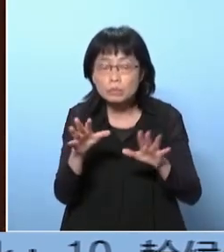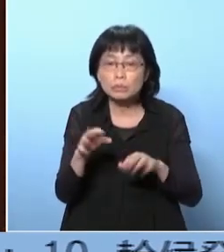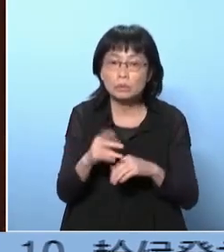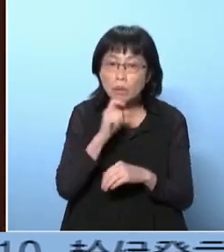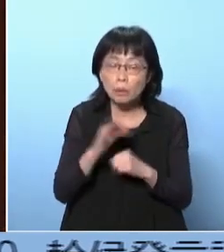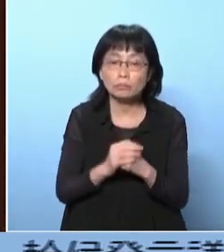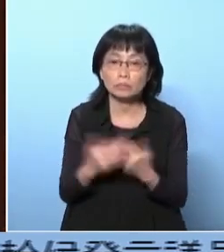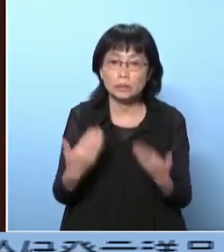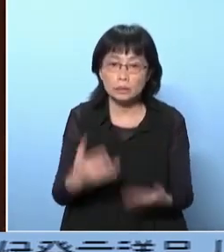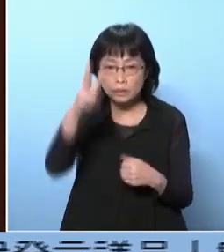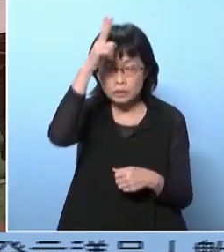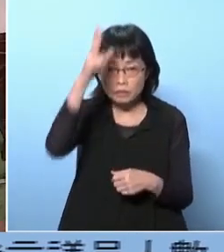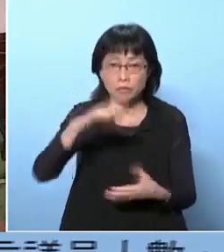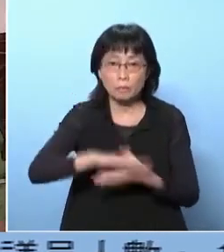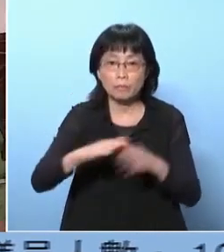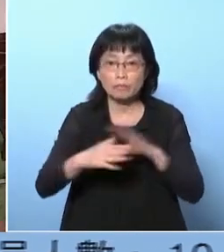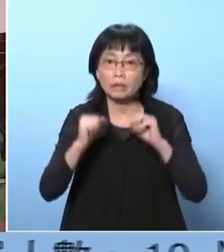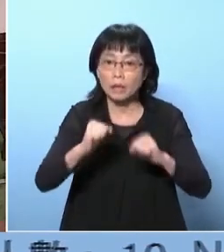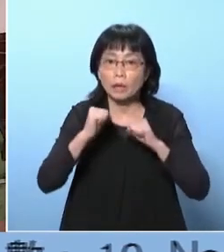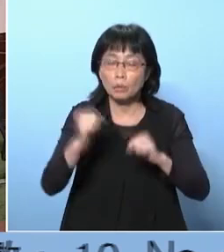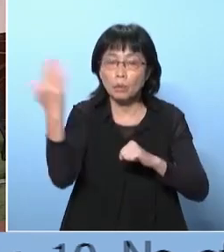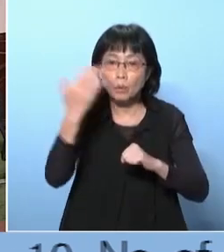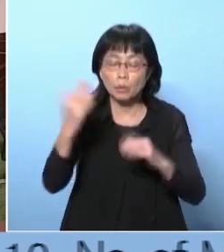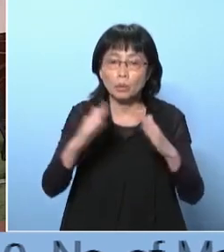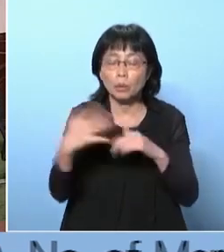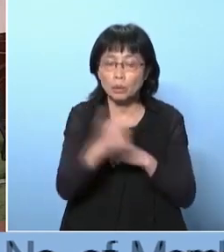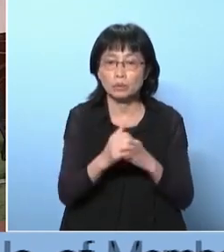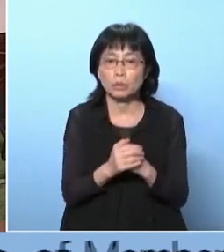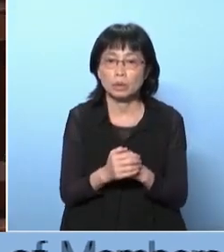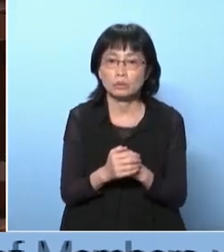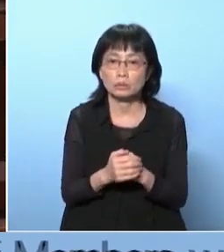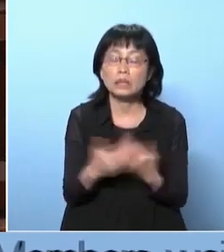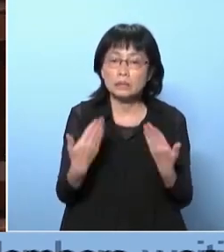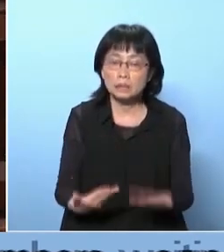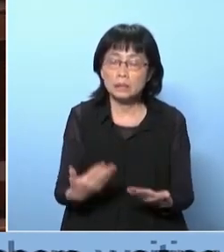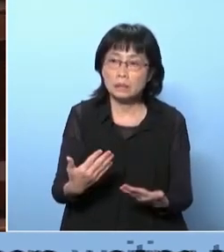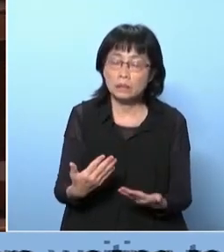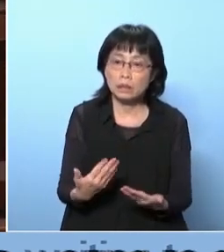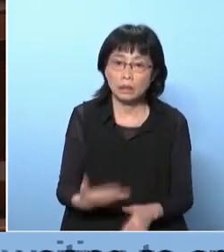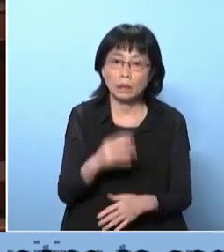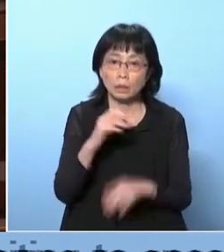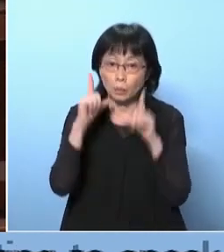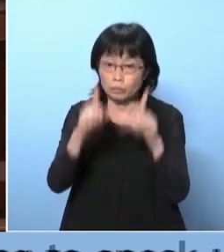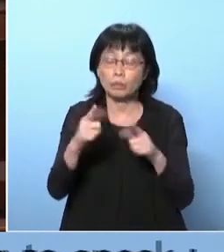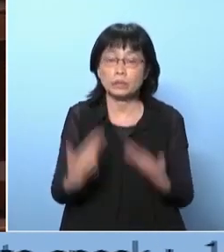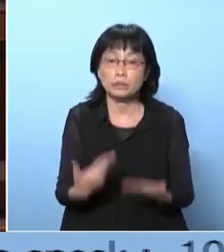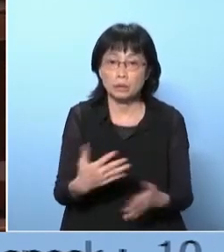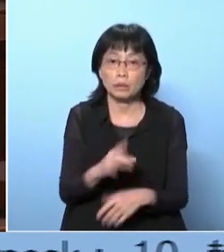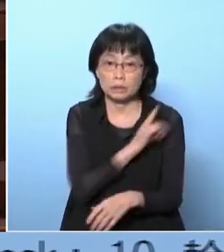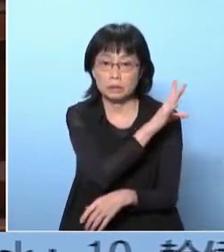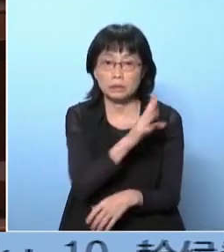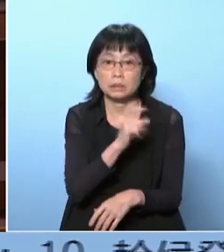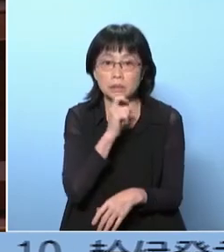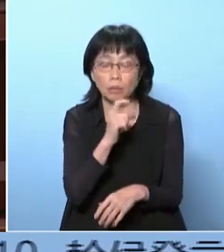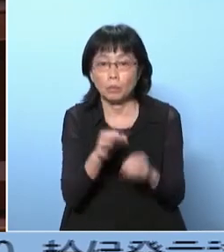文化體育及旅遊局局長。 主席，香港天然旅遊資源豐富，擁有多個島嶼，